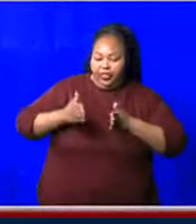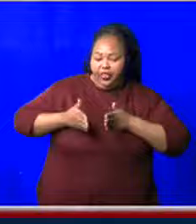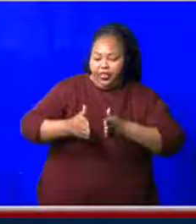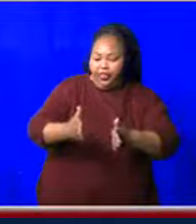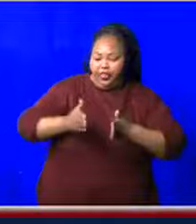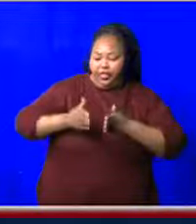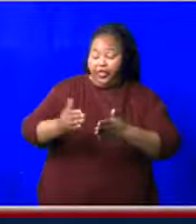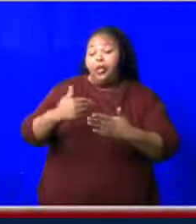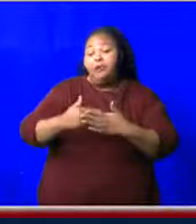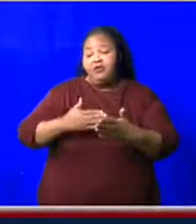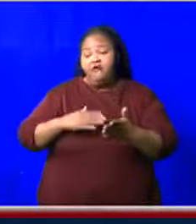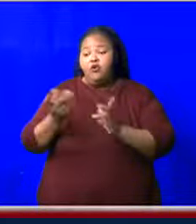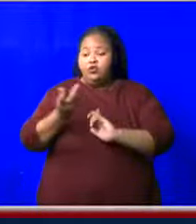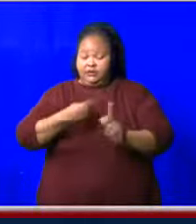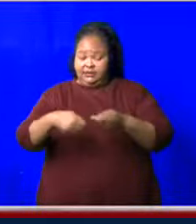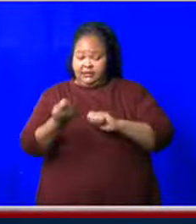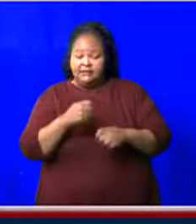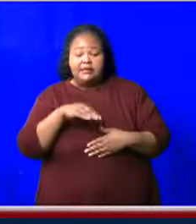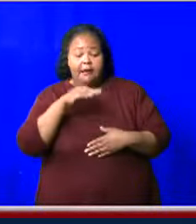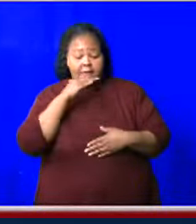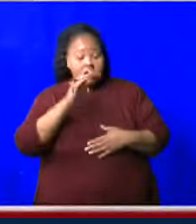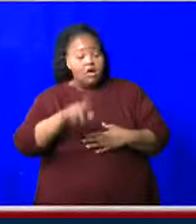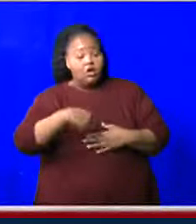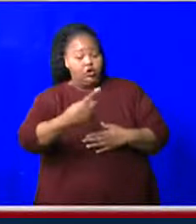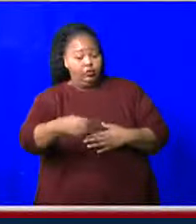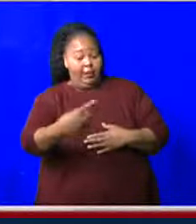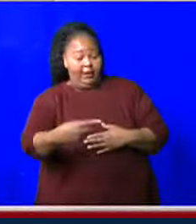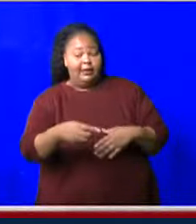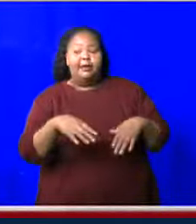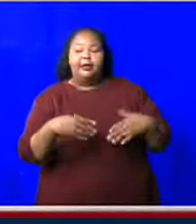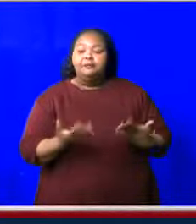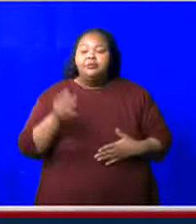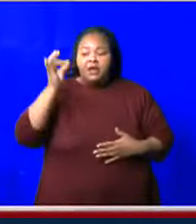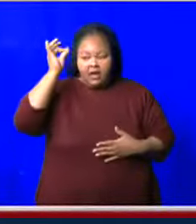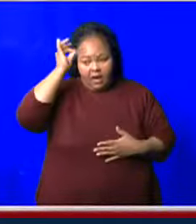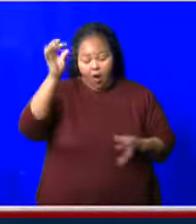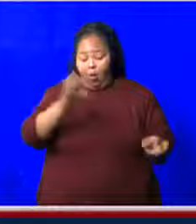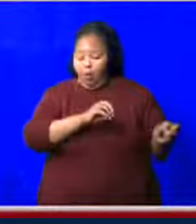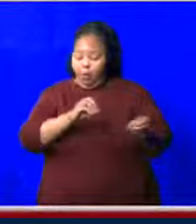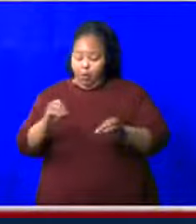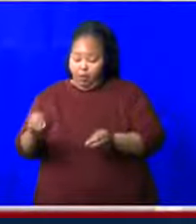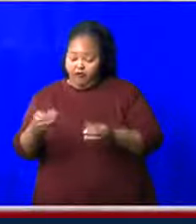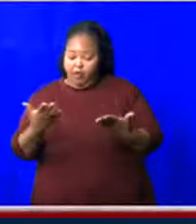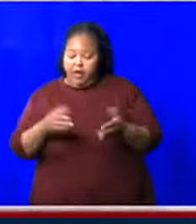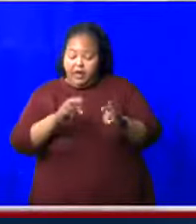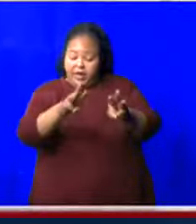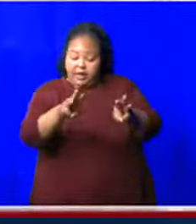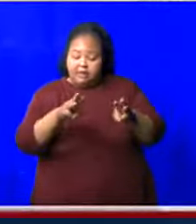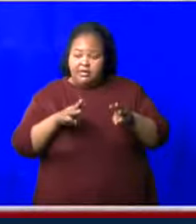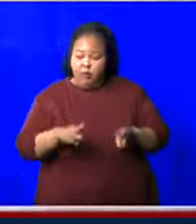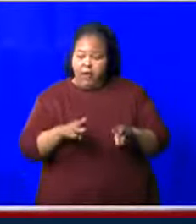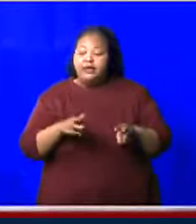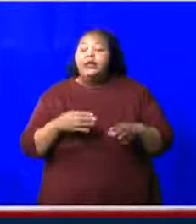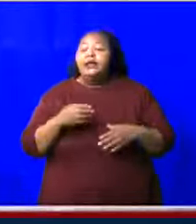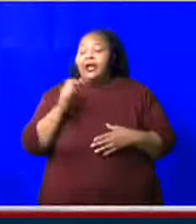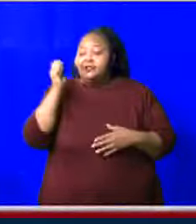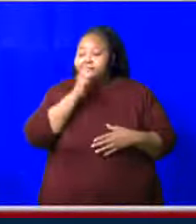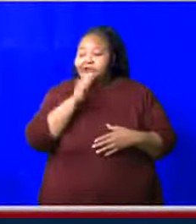Hambe-ke umsebenzi wefika esigabeni lapho ingwenyama seyikhonjiswa-ke kuthi lapha inyama ifike bese seyikhokhwa